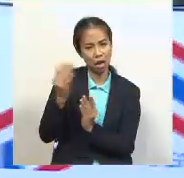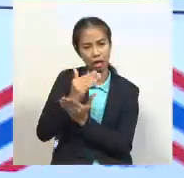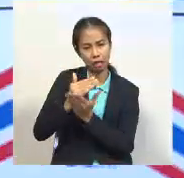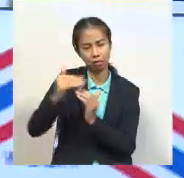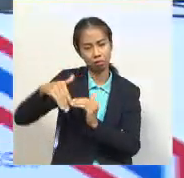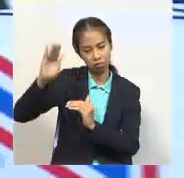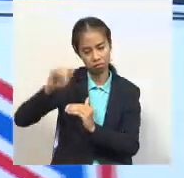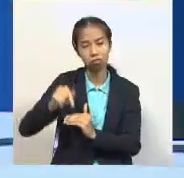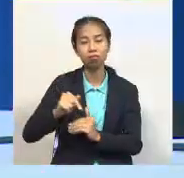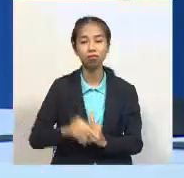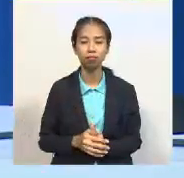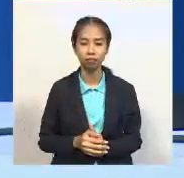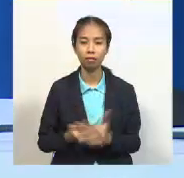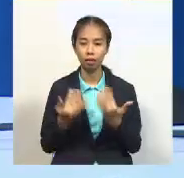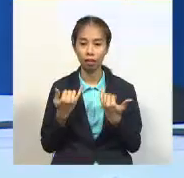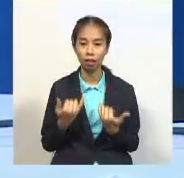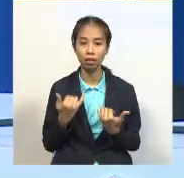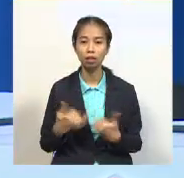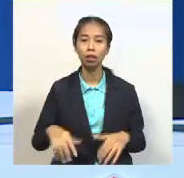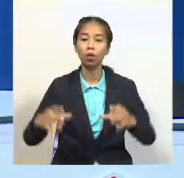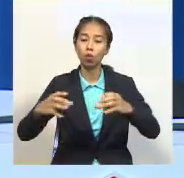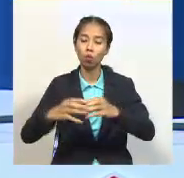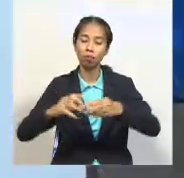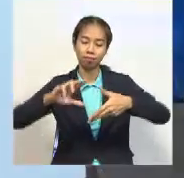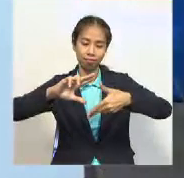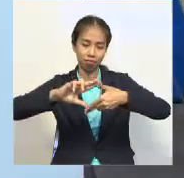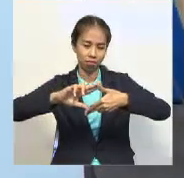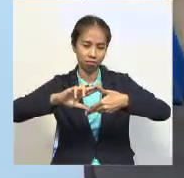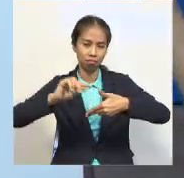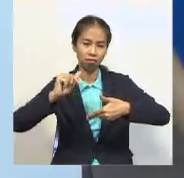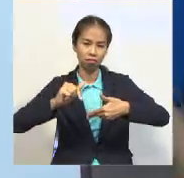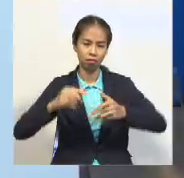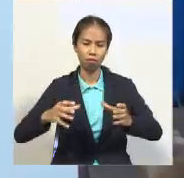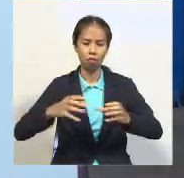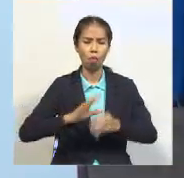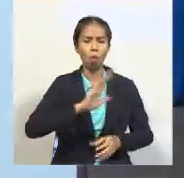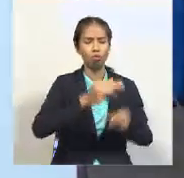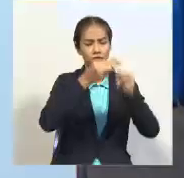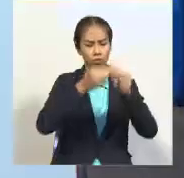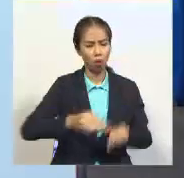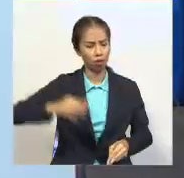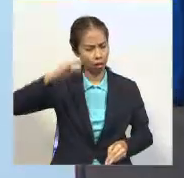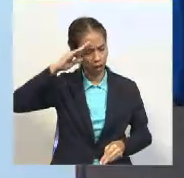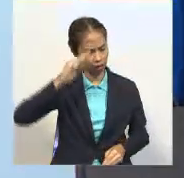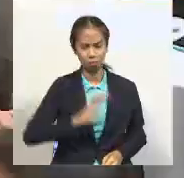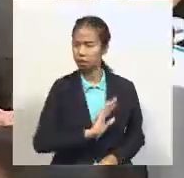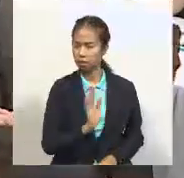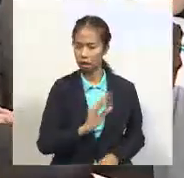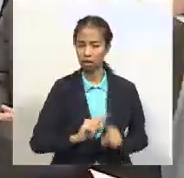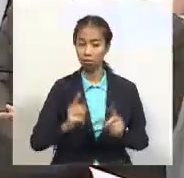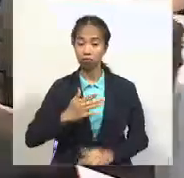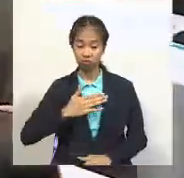คยได้เอาไว้ให้ได้ด้วยพร้อมยืนยันว่าพรรคพลังประชารัฐนั้นไม่ใช่พรรคทหารแม้ว่าตนเองจะเป็นทหารก็ต